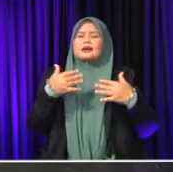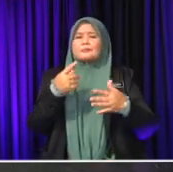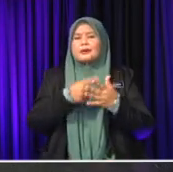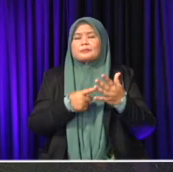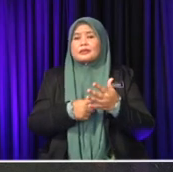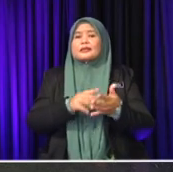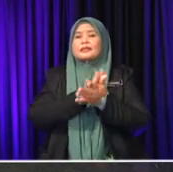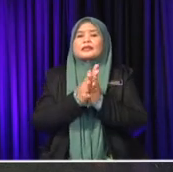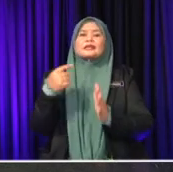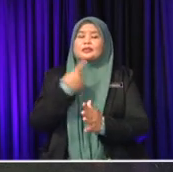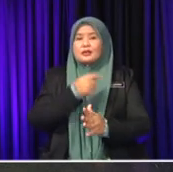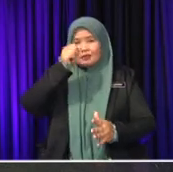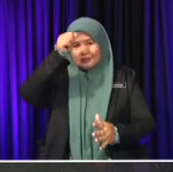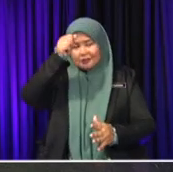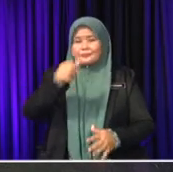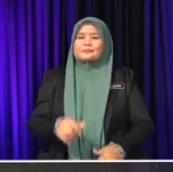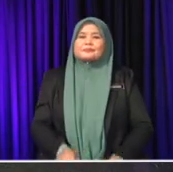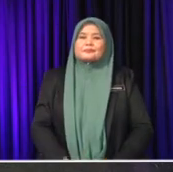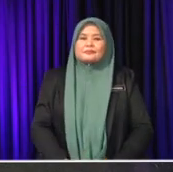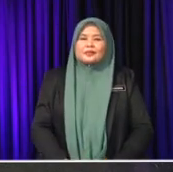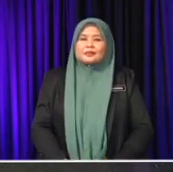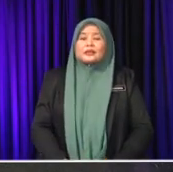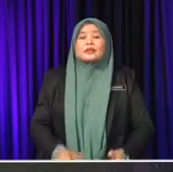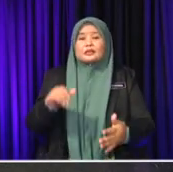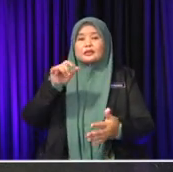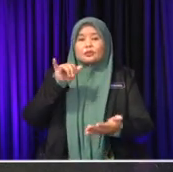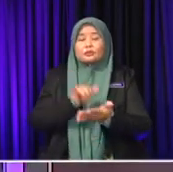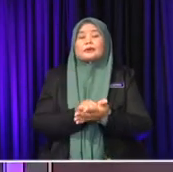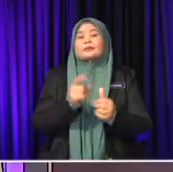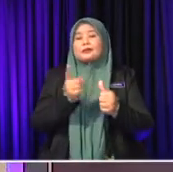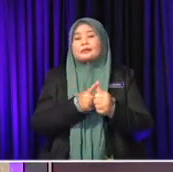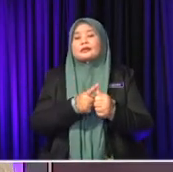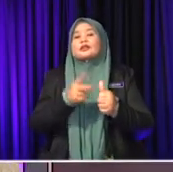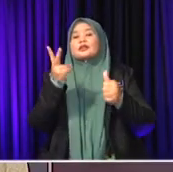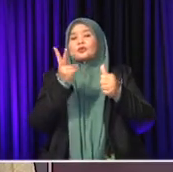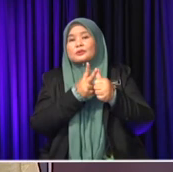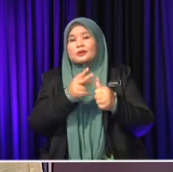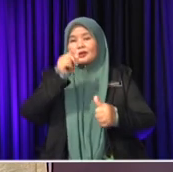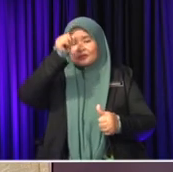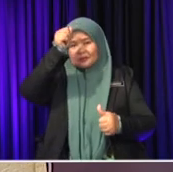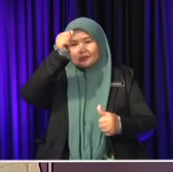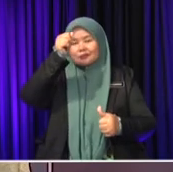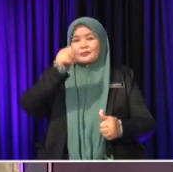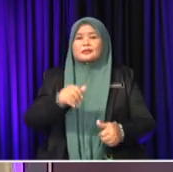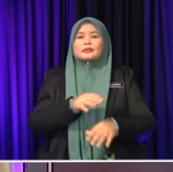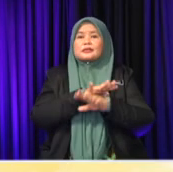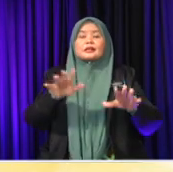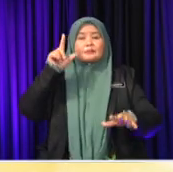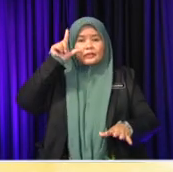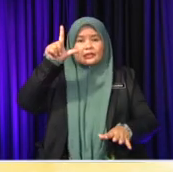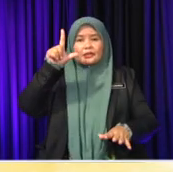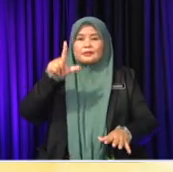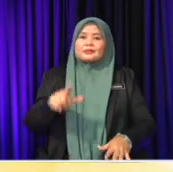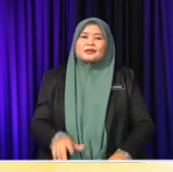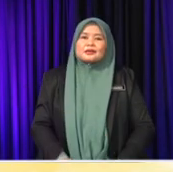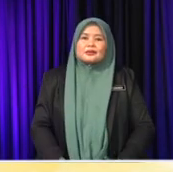Allah Subhanahu Wa Ta'ala itu yang pertama yang kedua Allah Subhanahu Wa Ta'ala tidak melihat Allah